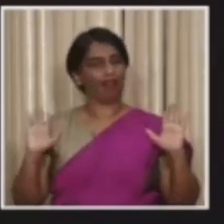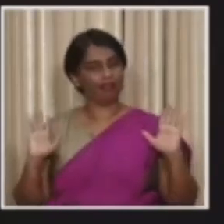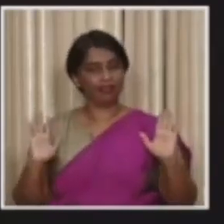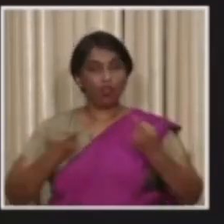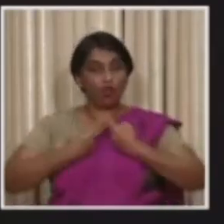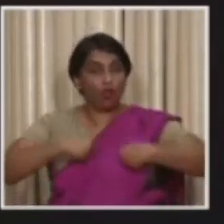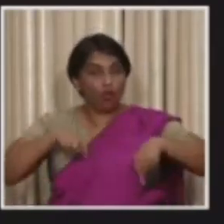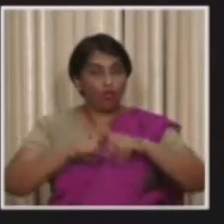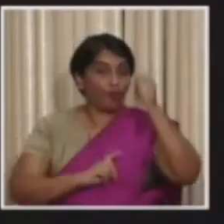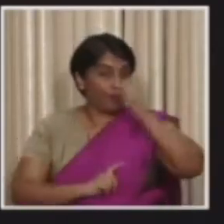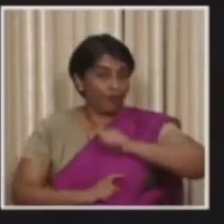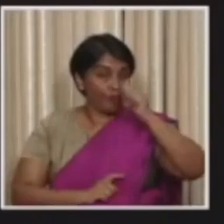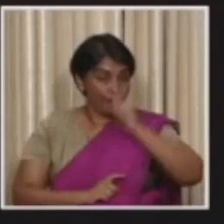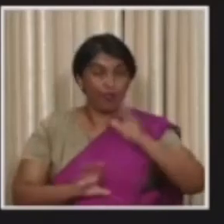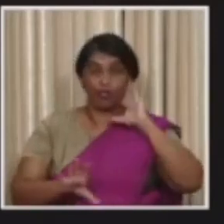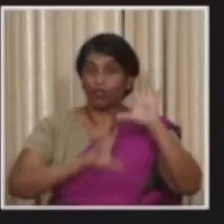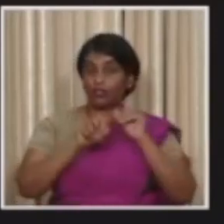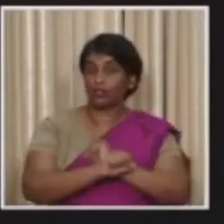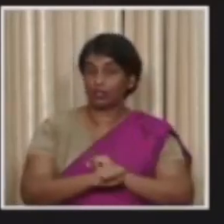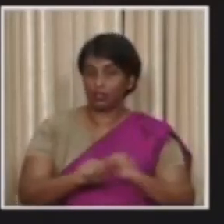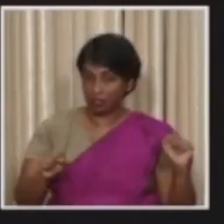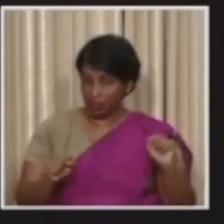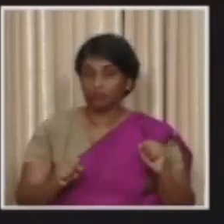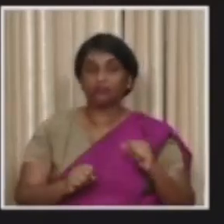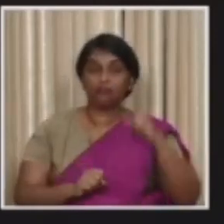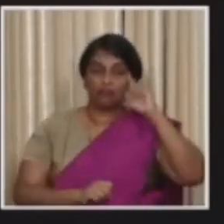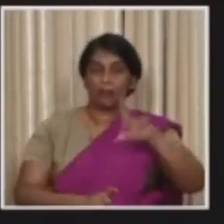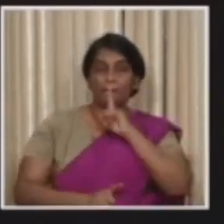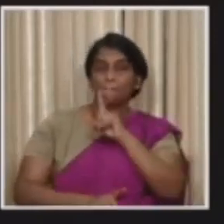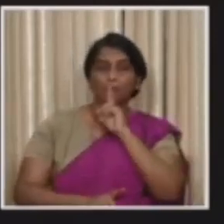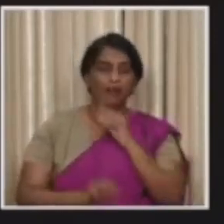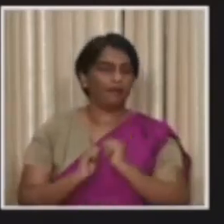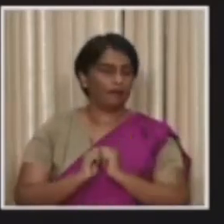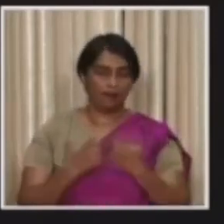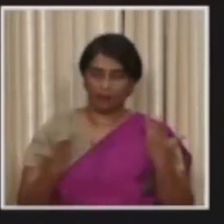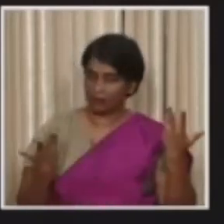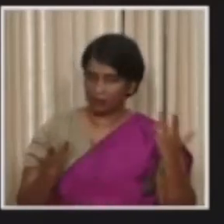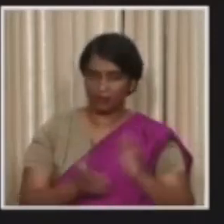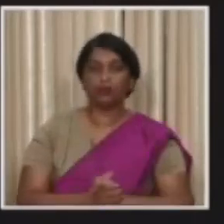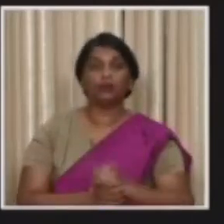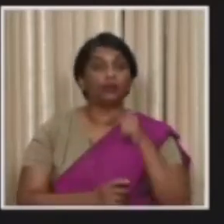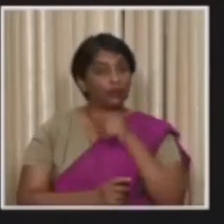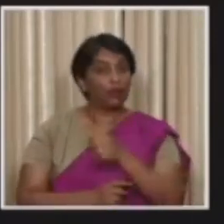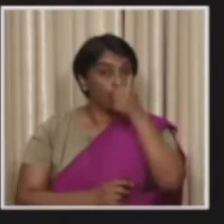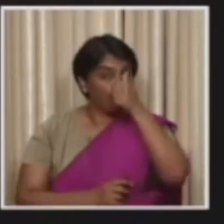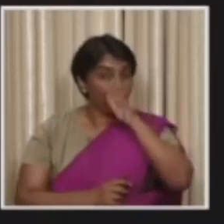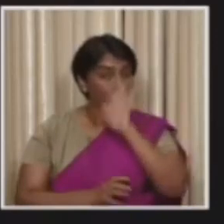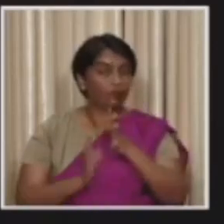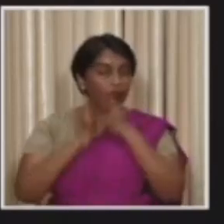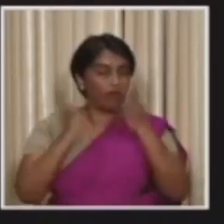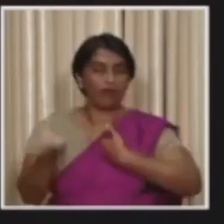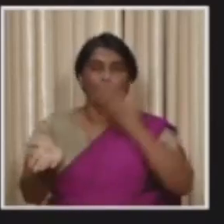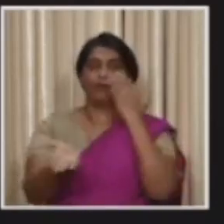horum kie kia turut turun netuwa nicipta netuwa nikam banle badanne. Eka tamai horata kerana lokumasiya